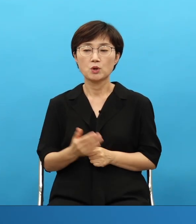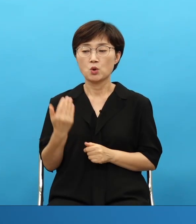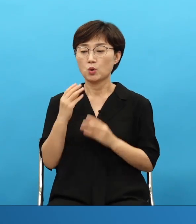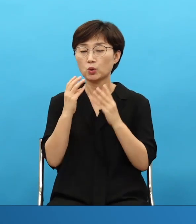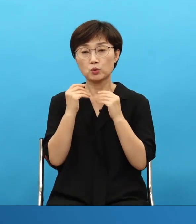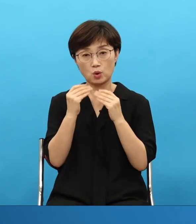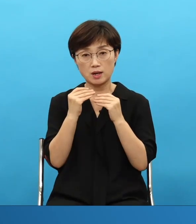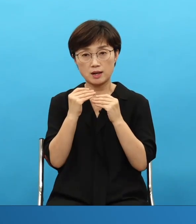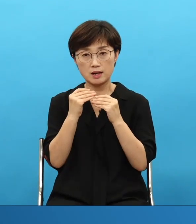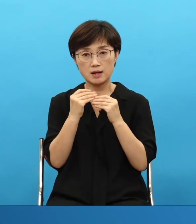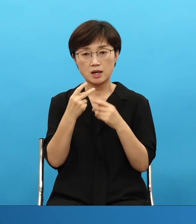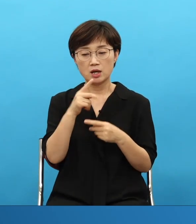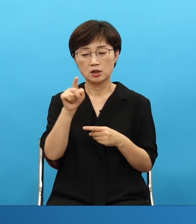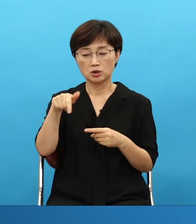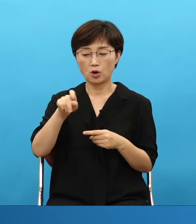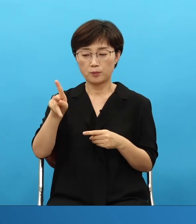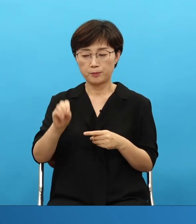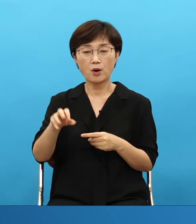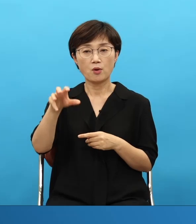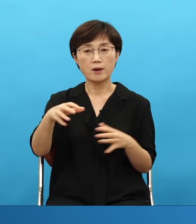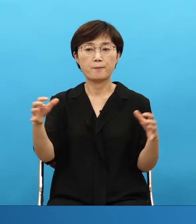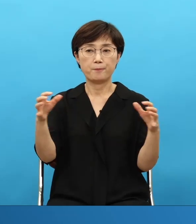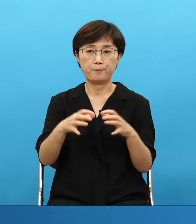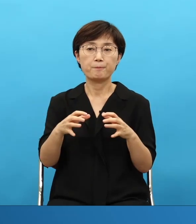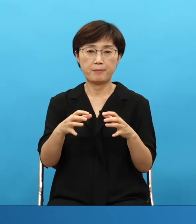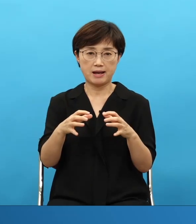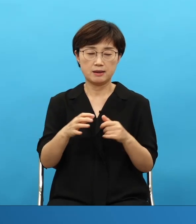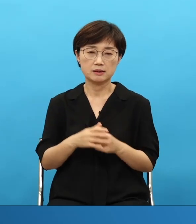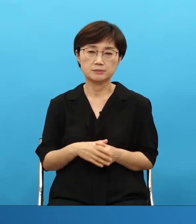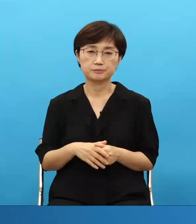핵심으로 덕평 RUTC에서 예배를 드렸습니다.